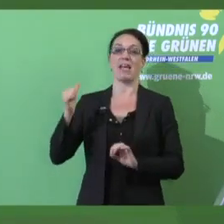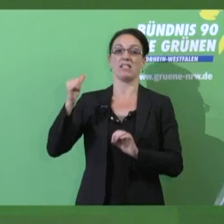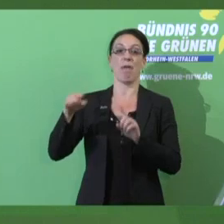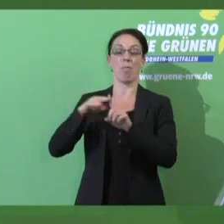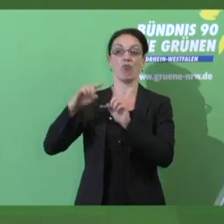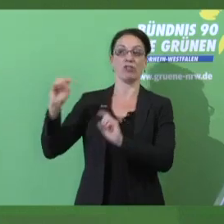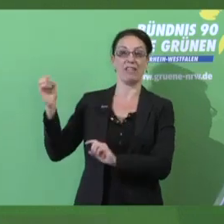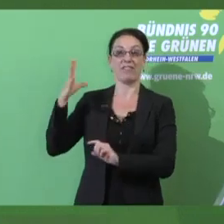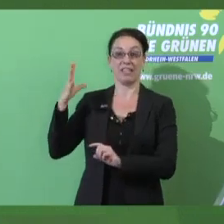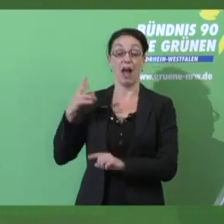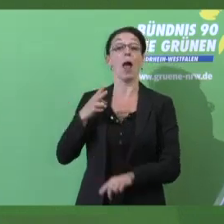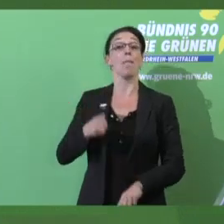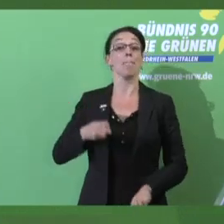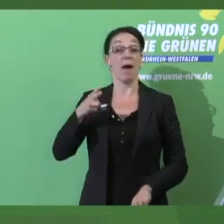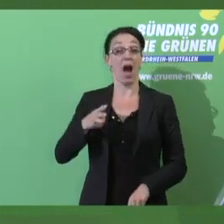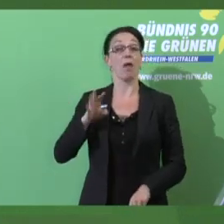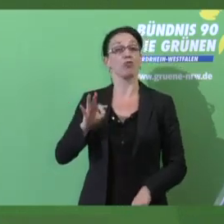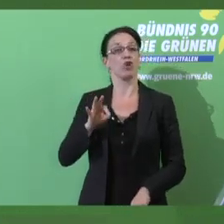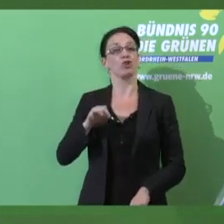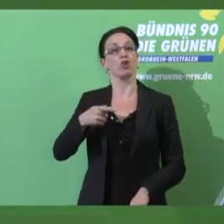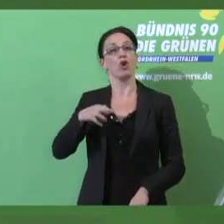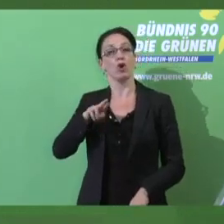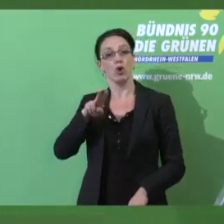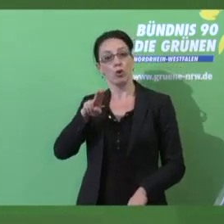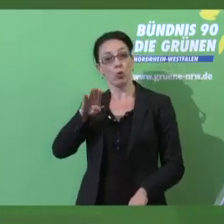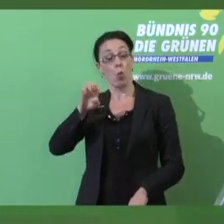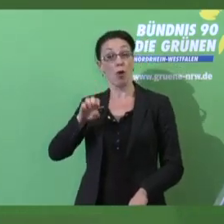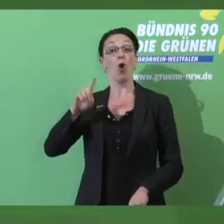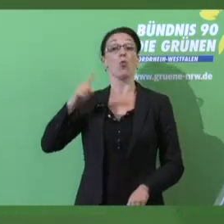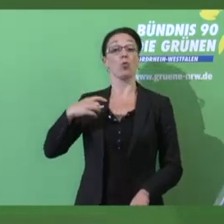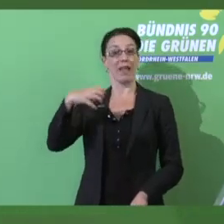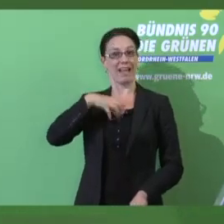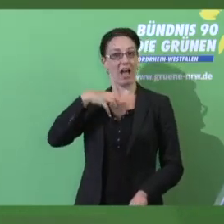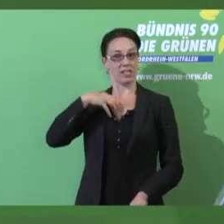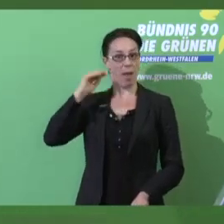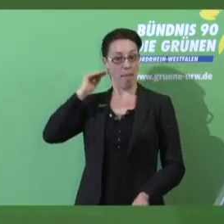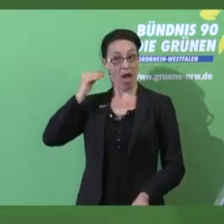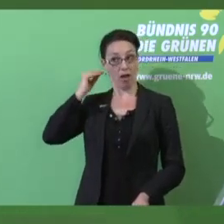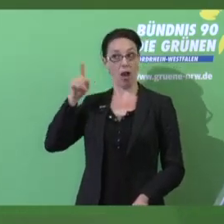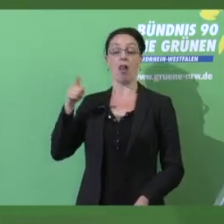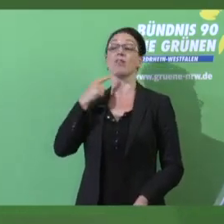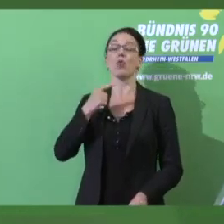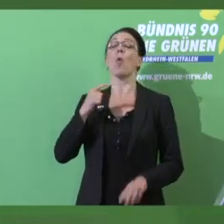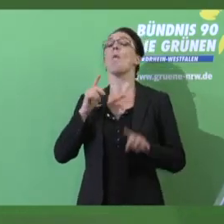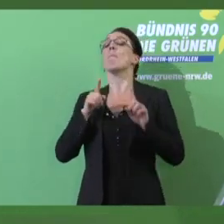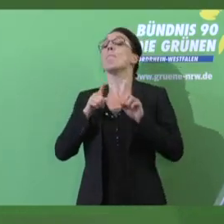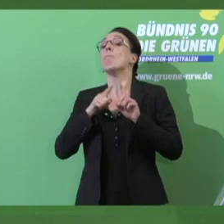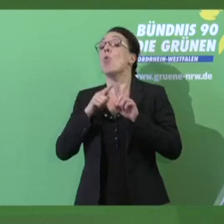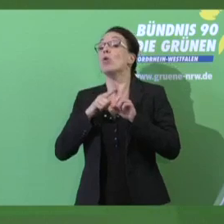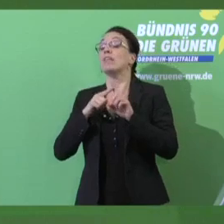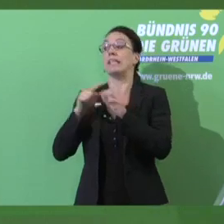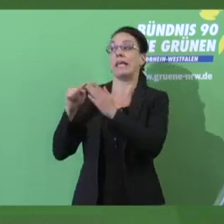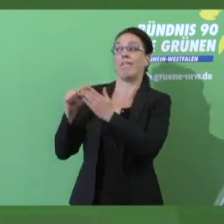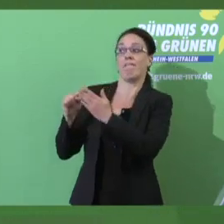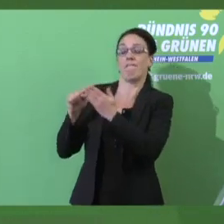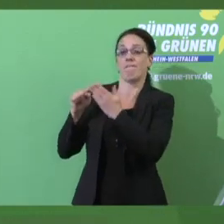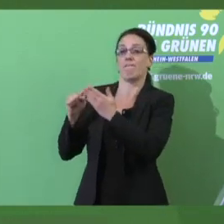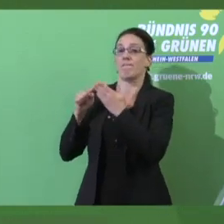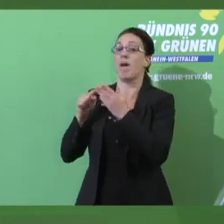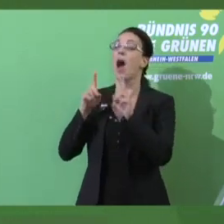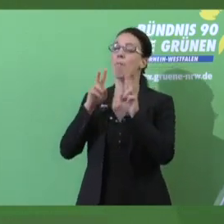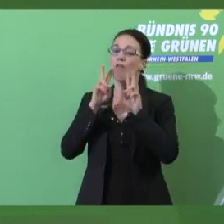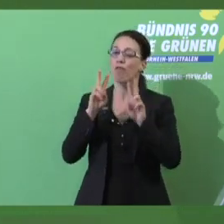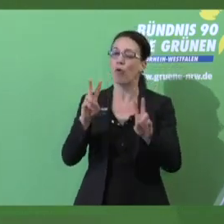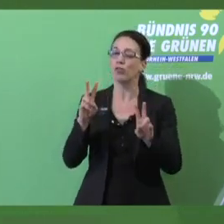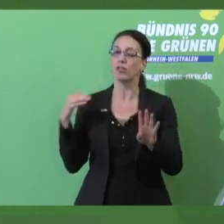der Bahn, also von Grube und offensichtlich auch aus dem Kanzleramt. Aber ich sage Vorsicht an der Bahnsteigkante, bis heute ist da